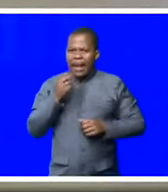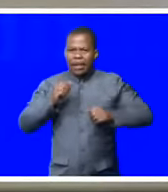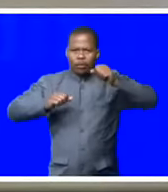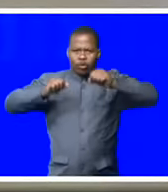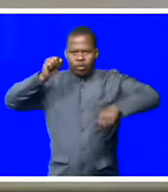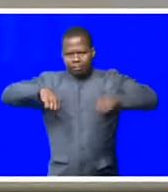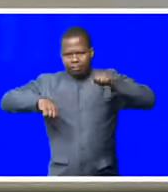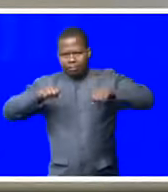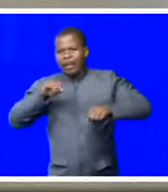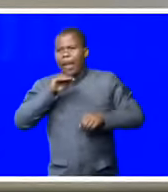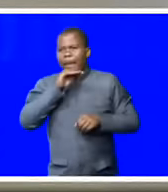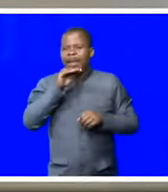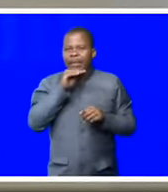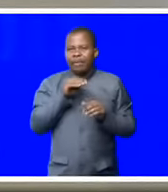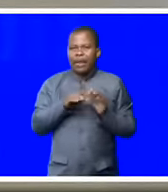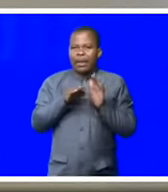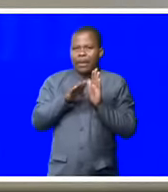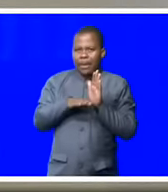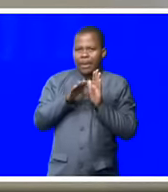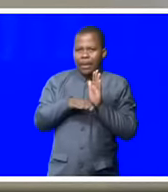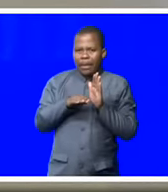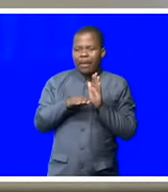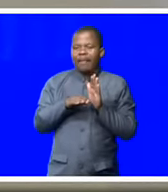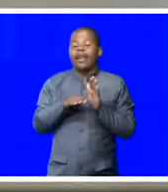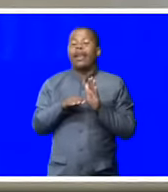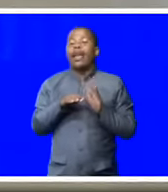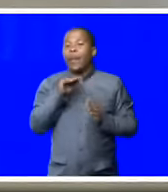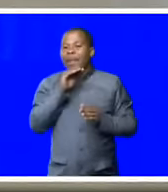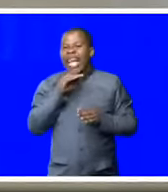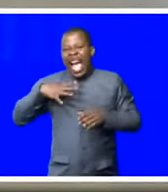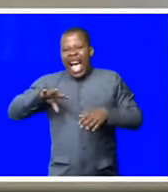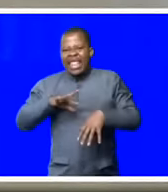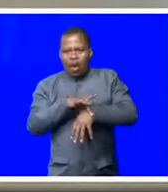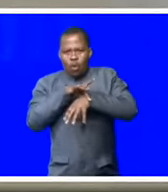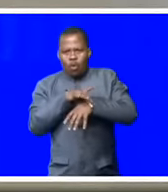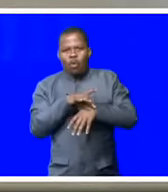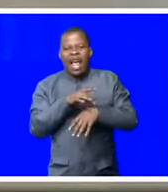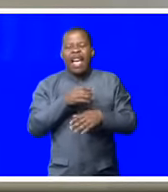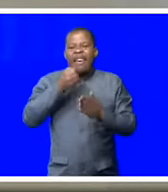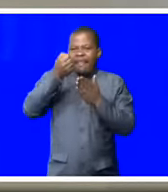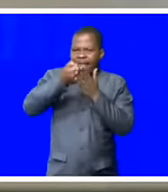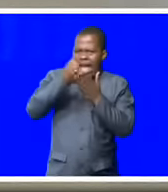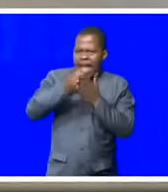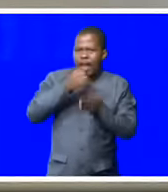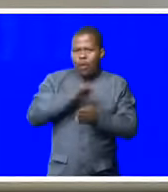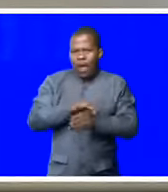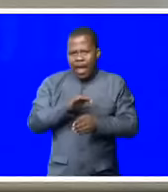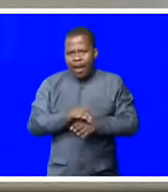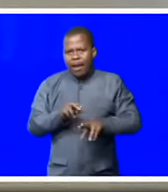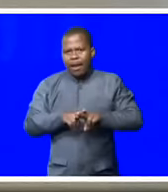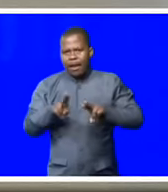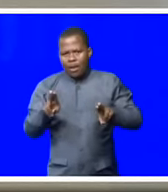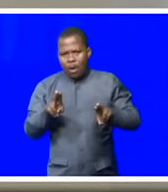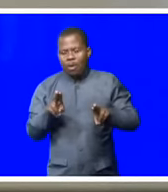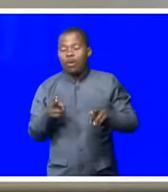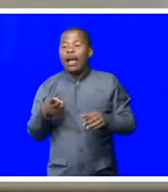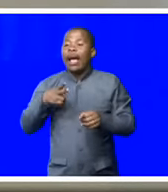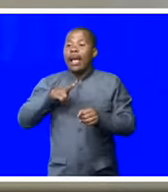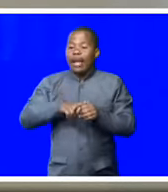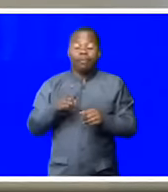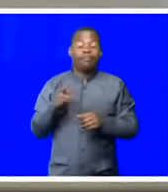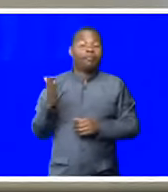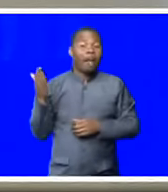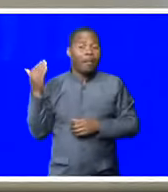ne-HIV asehlile kuthi bekangalwa netifo letifaka ekhathi i-TB. sibonile